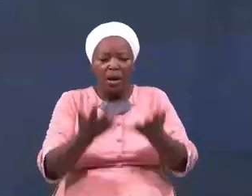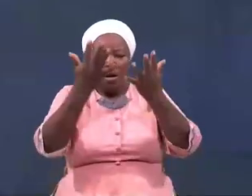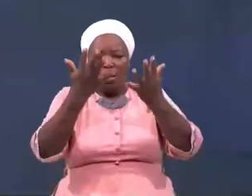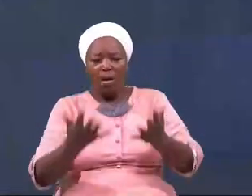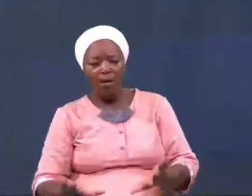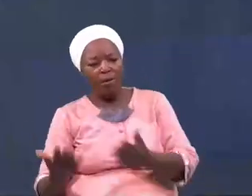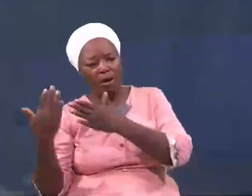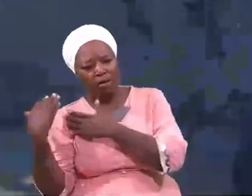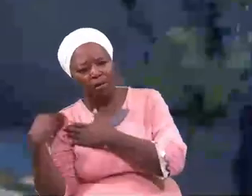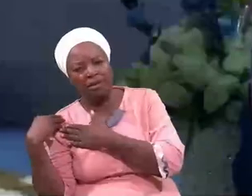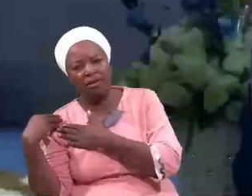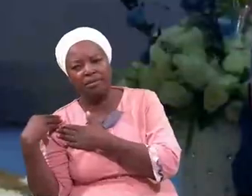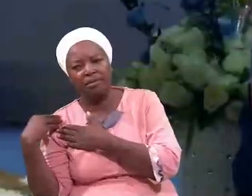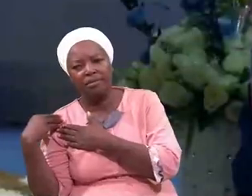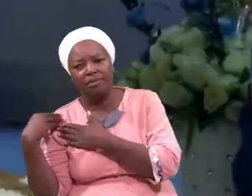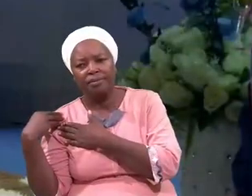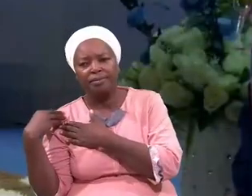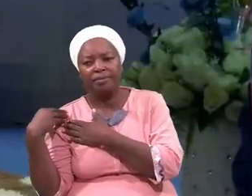Vous tous qui êtes fatigués et chargés,